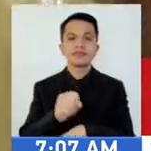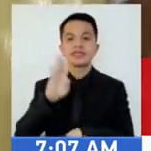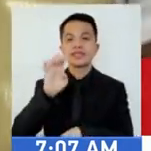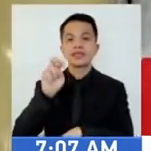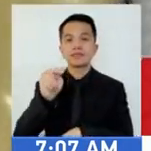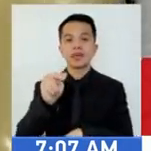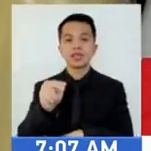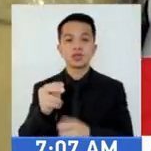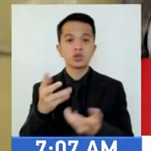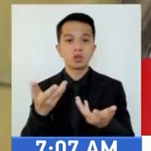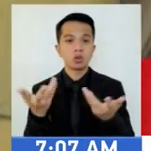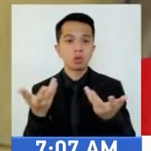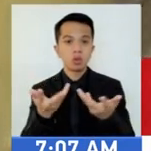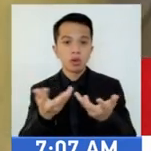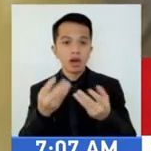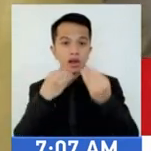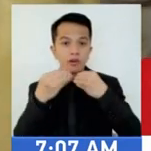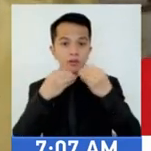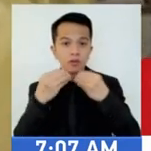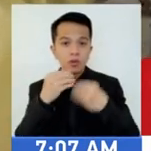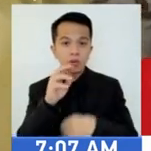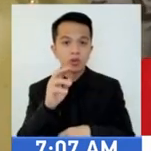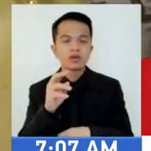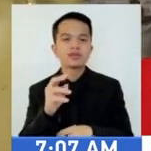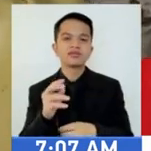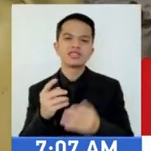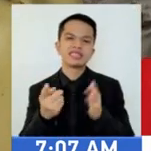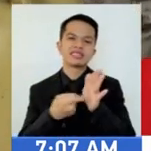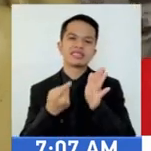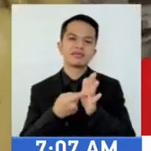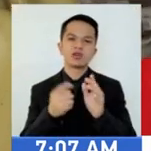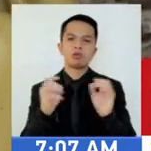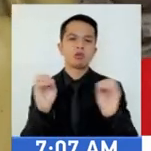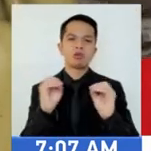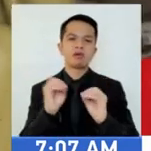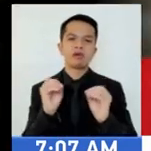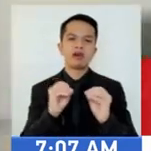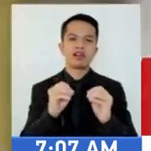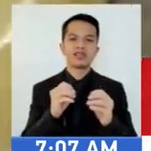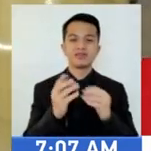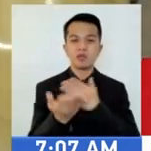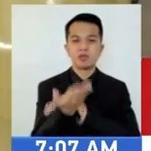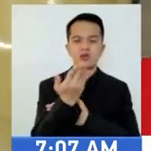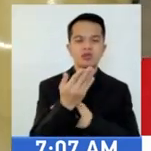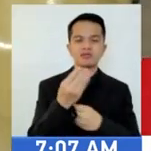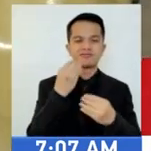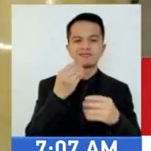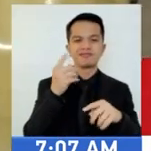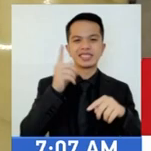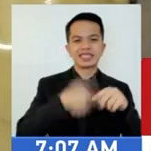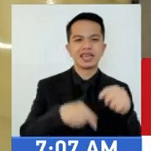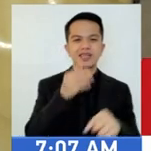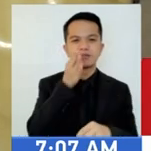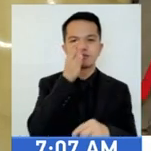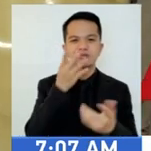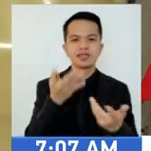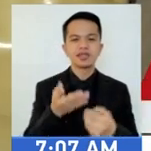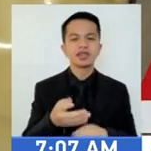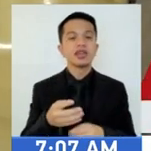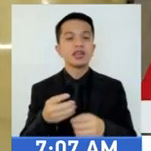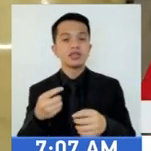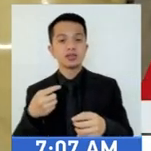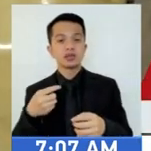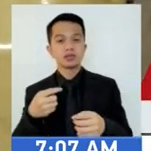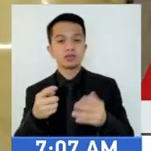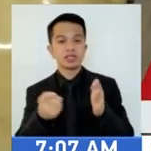kain sa routine niya, karaniwang wala raw talaga sa simula ng kanyang araw ang pagkain. Pag lumalabas sa umaga, minsan walang kita sa hapon.